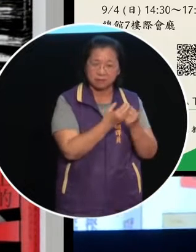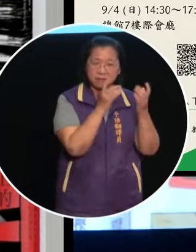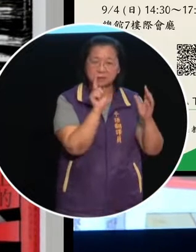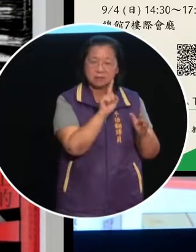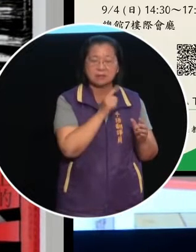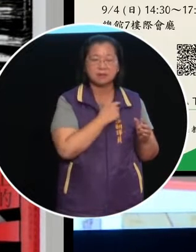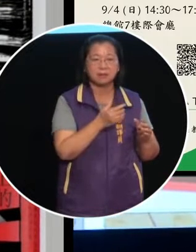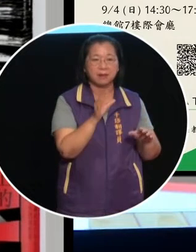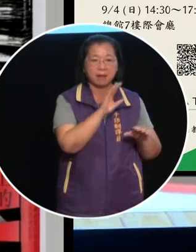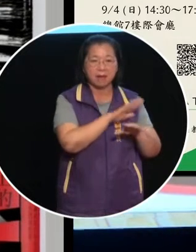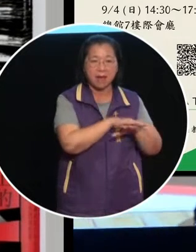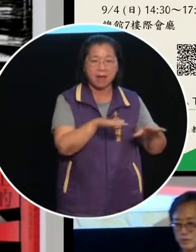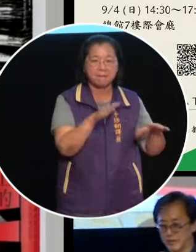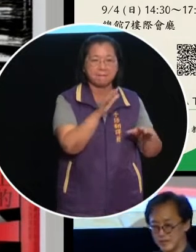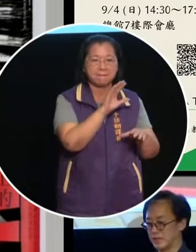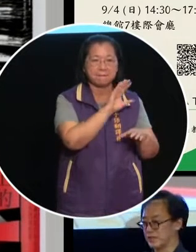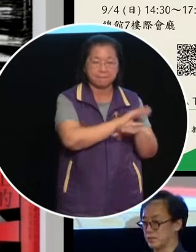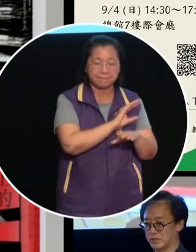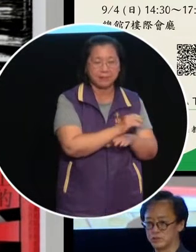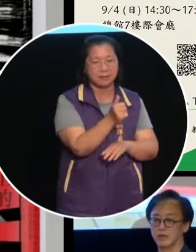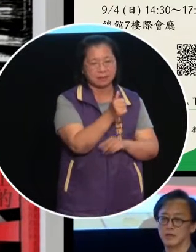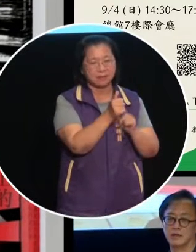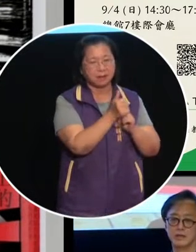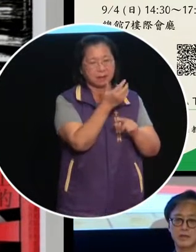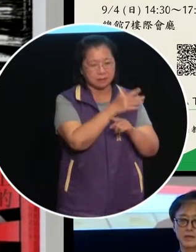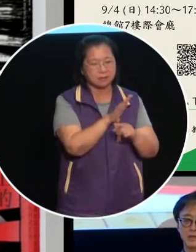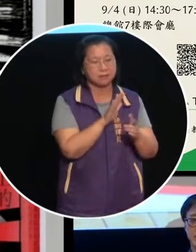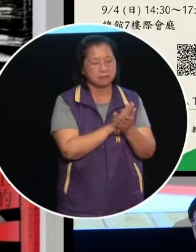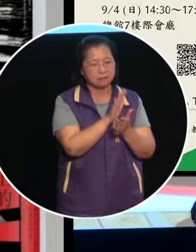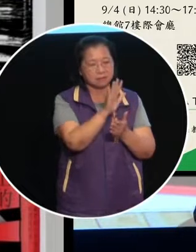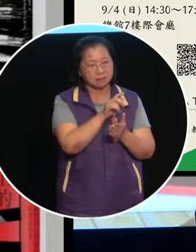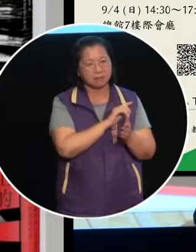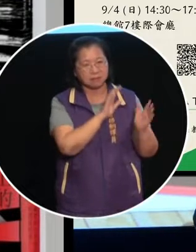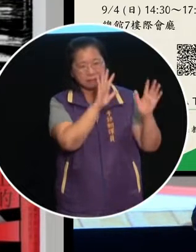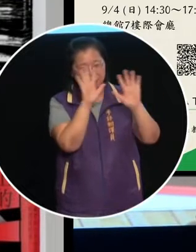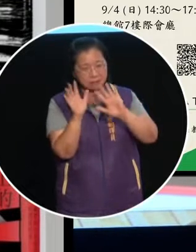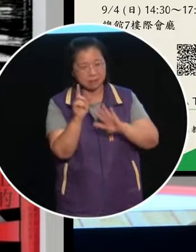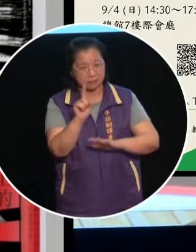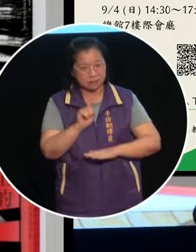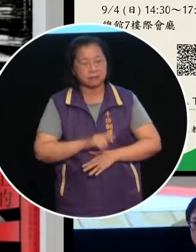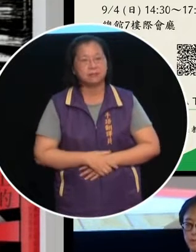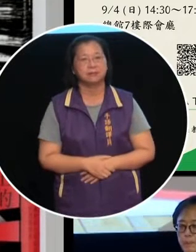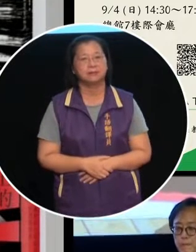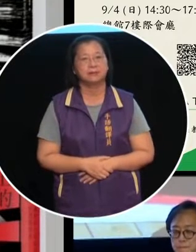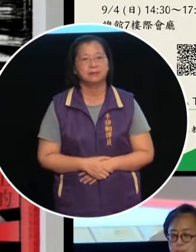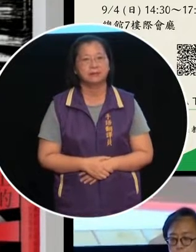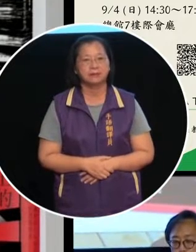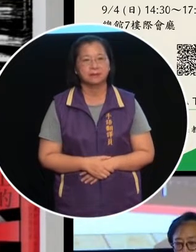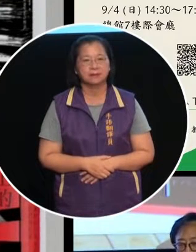倍先生过世后，我们要理解什么情况。那这个部分也许是。